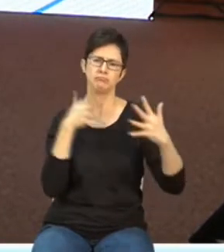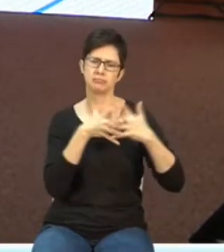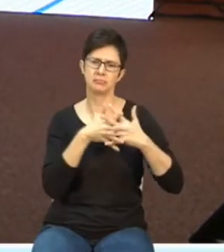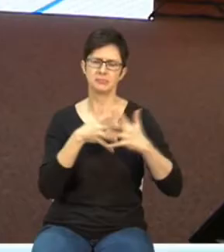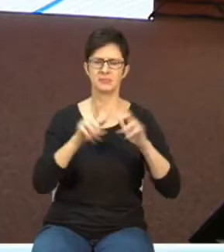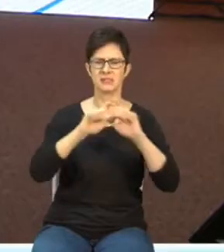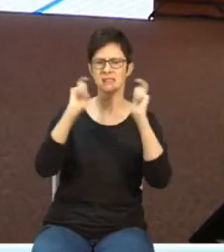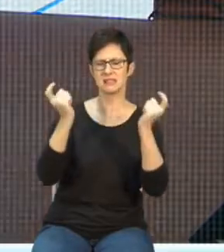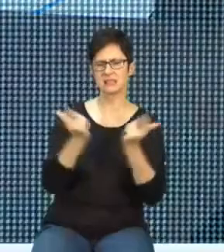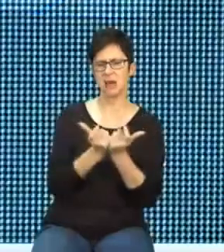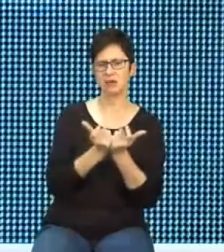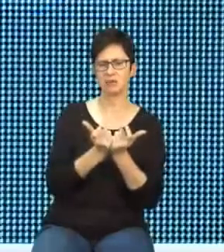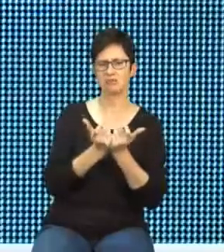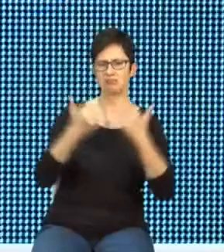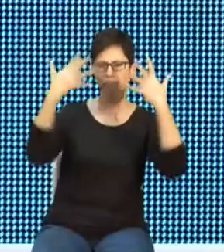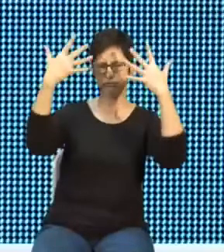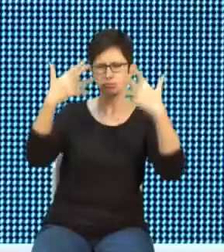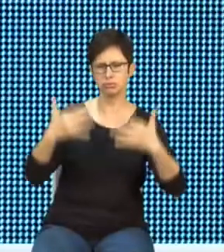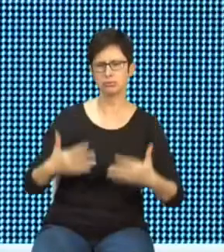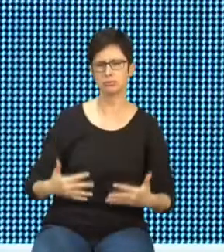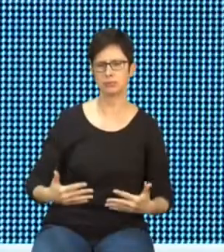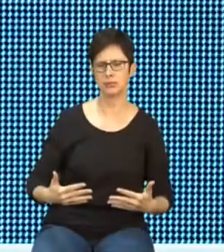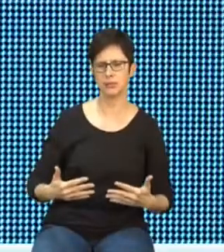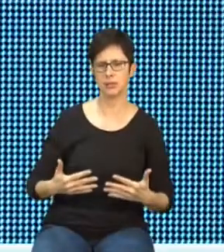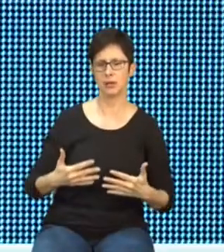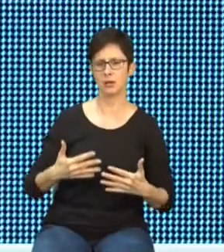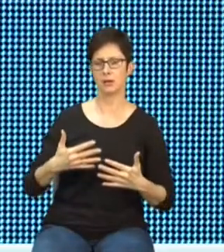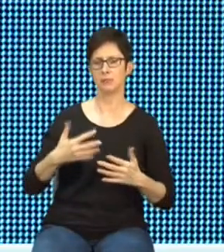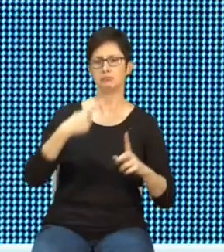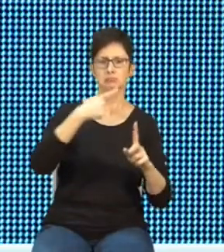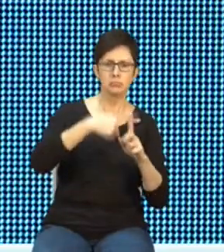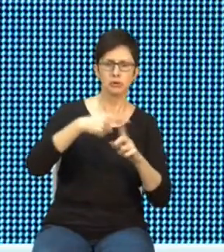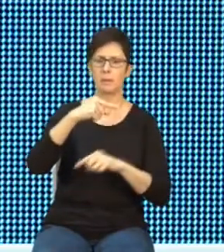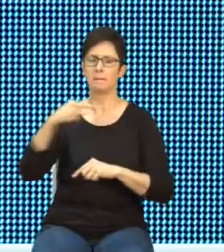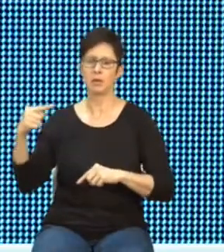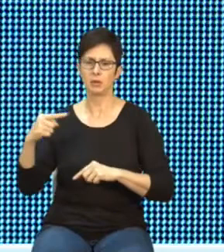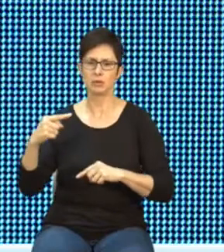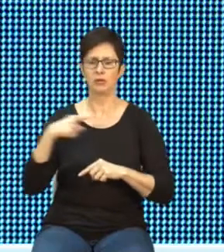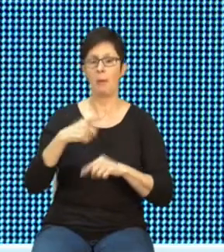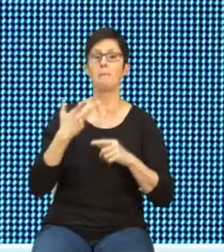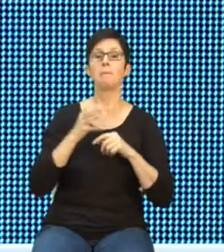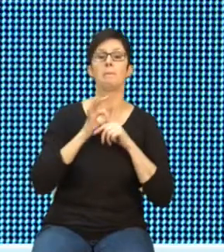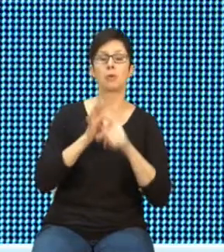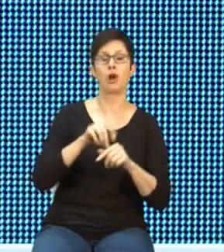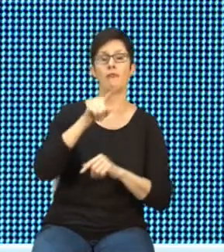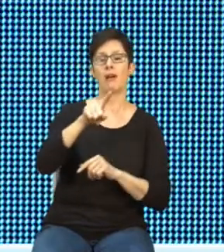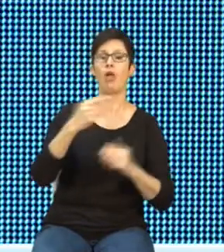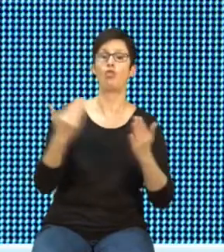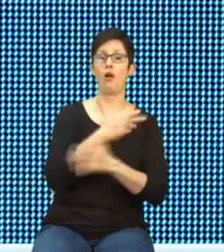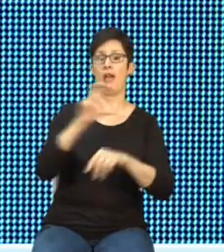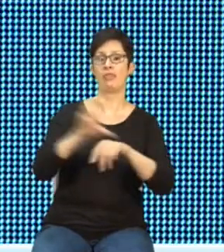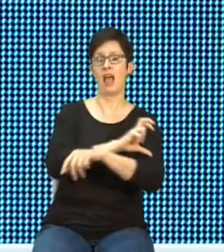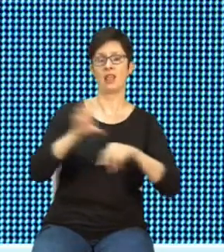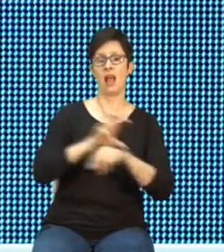całościowo bilans bilans korzyści też strat z prowadzenia danej technologii i chciałbym